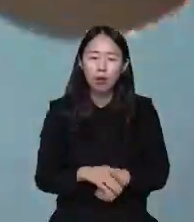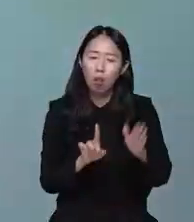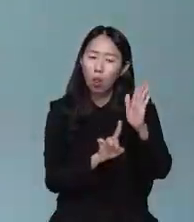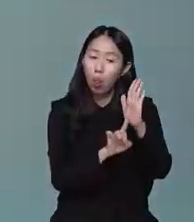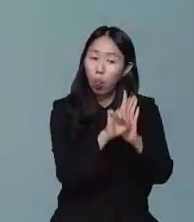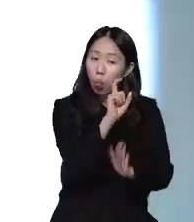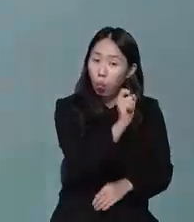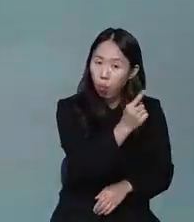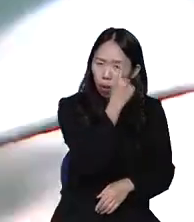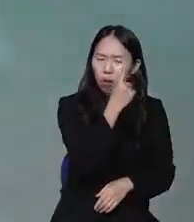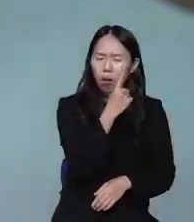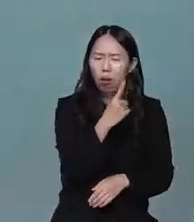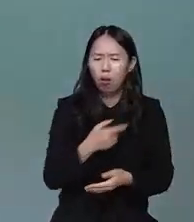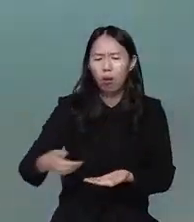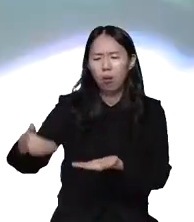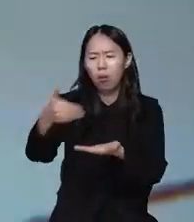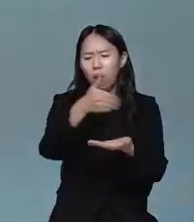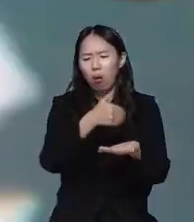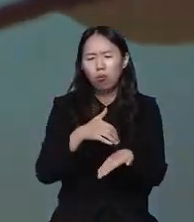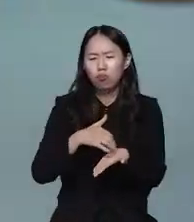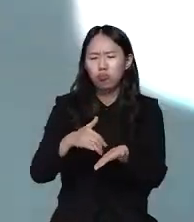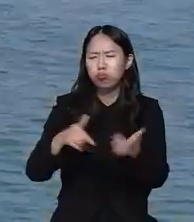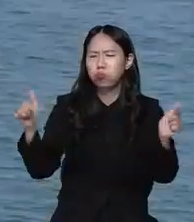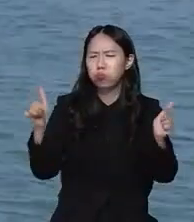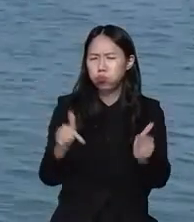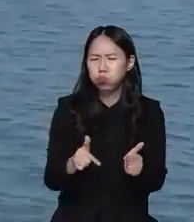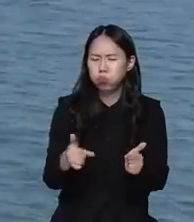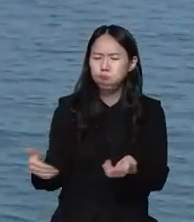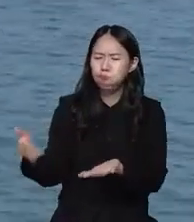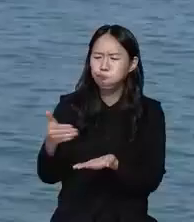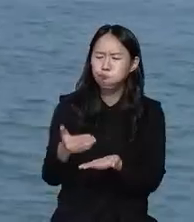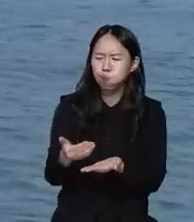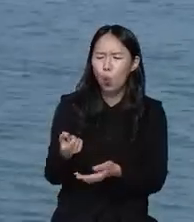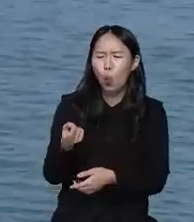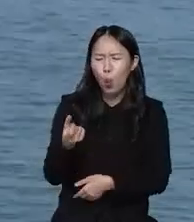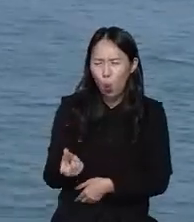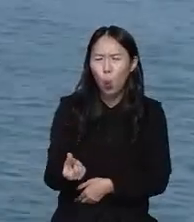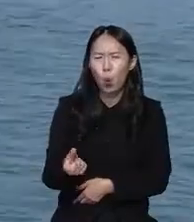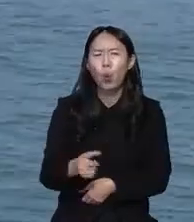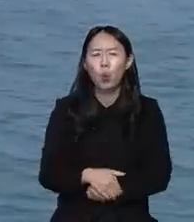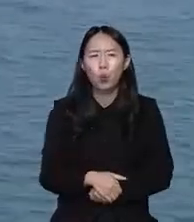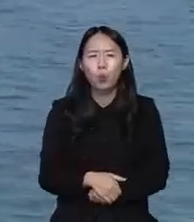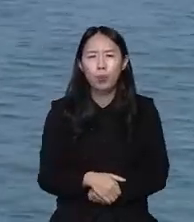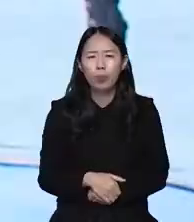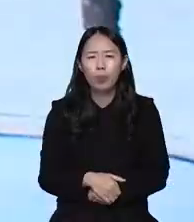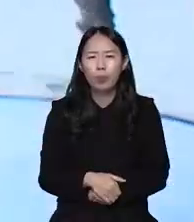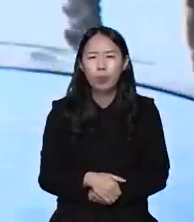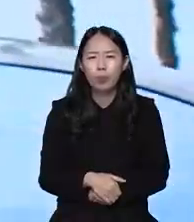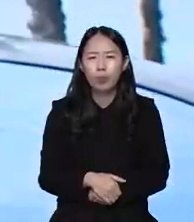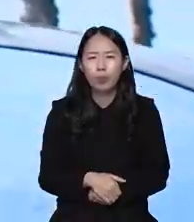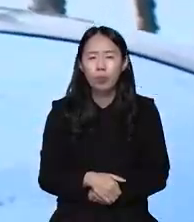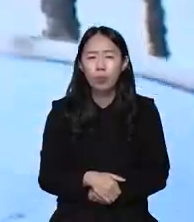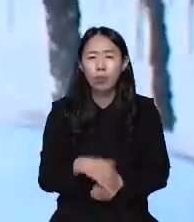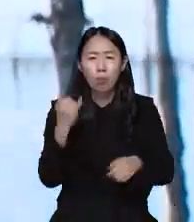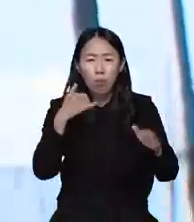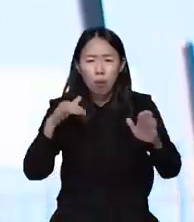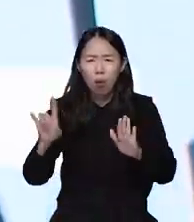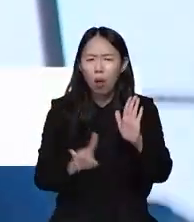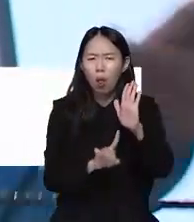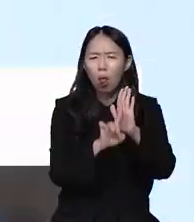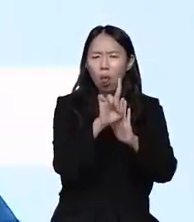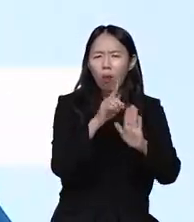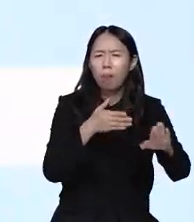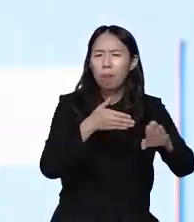고수온으로 수확 횟수가 점차 줄어 적정 생산량 확보가 중요해지고 있기 때문입니다. 고수온으로 늦게